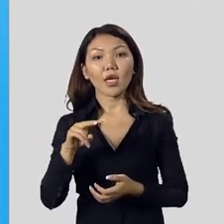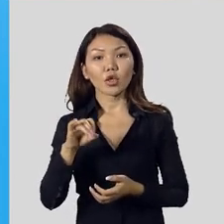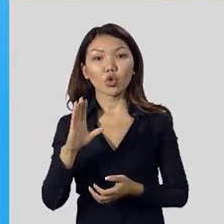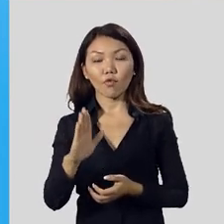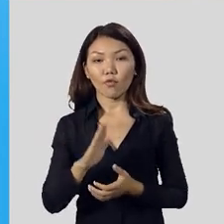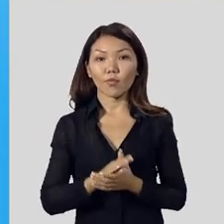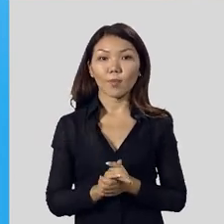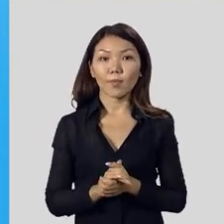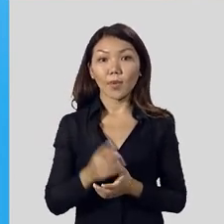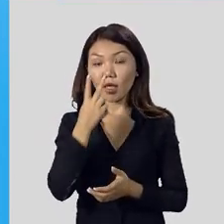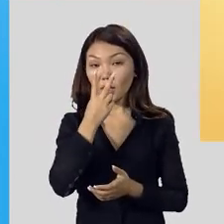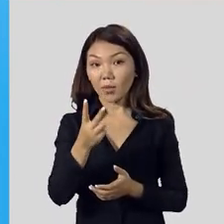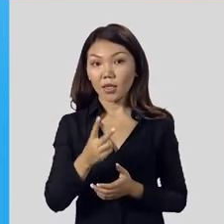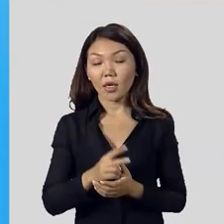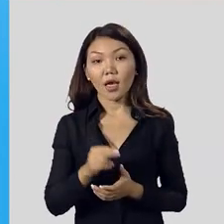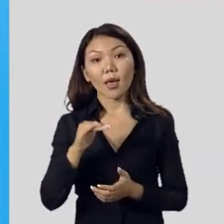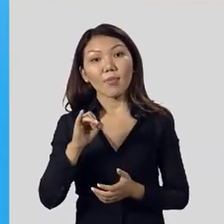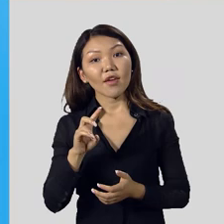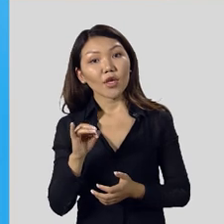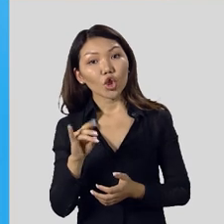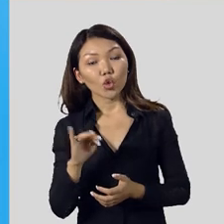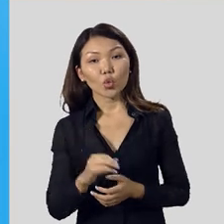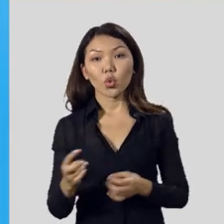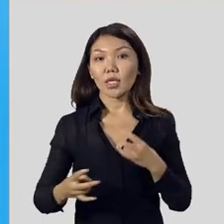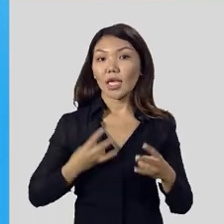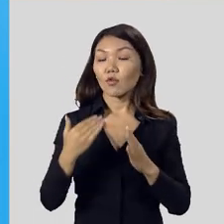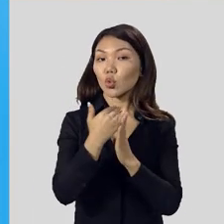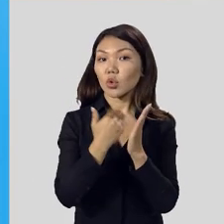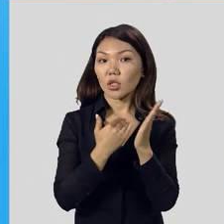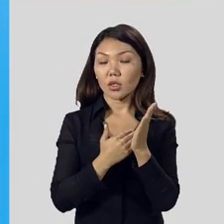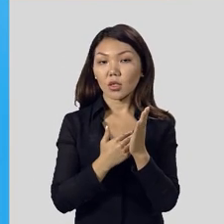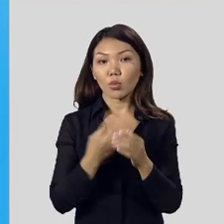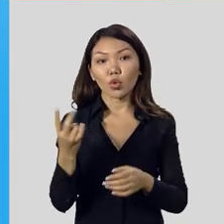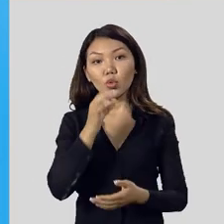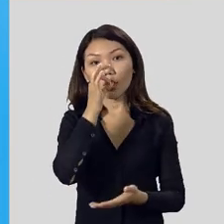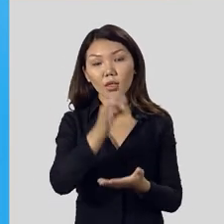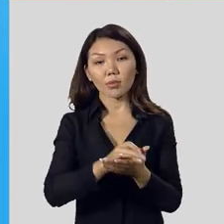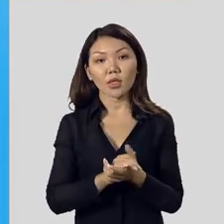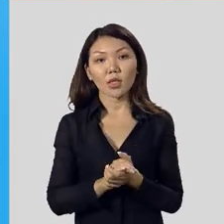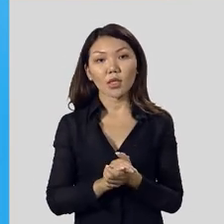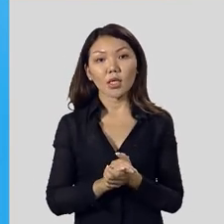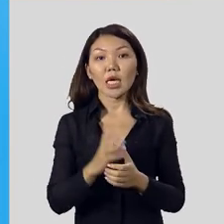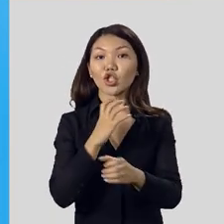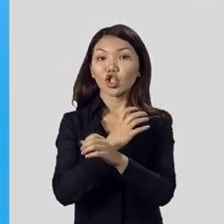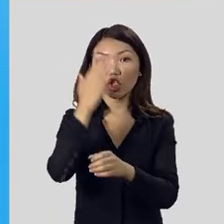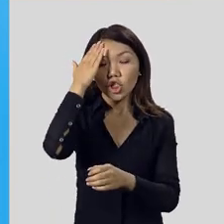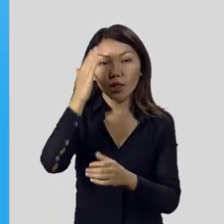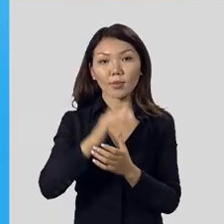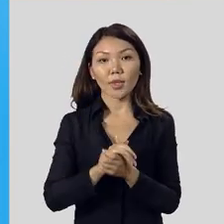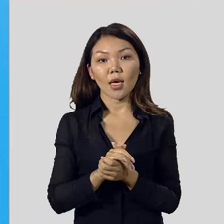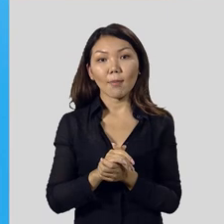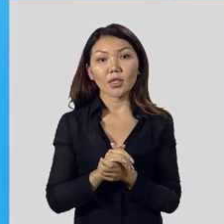Рассматривая периферическую нервную систему, следует отметить черепно-мозговые